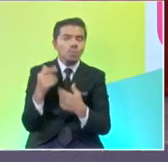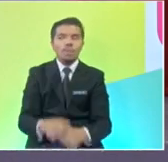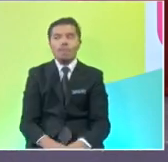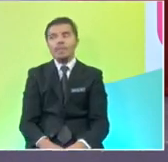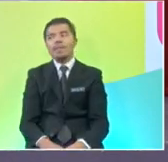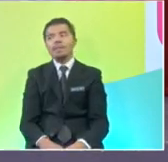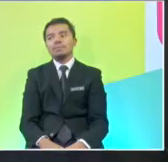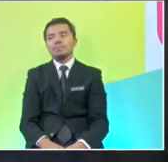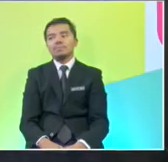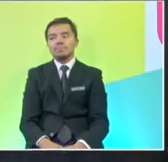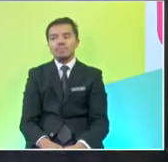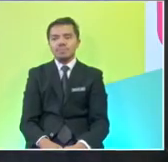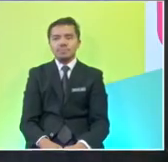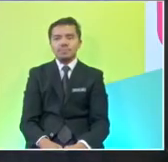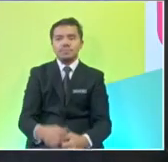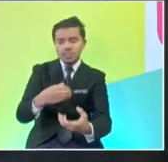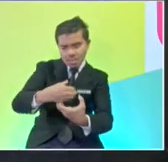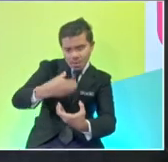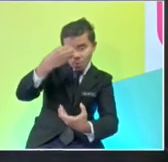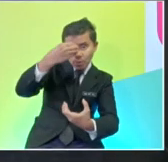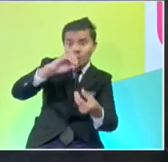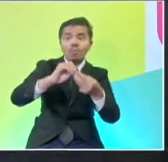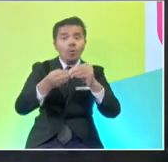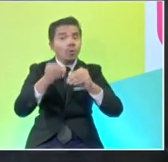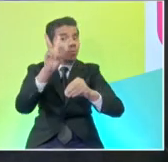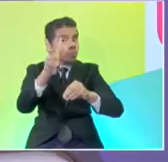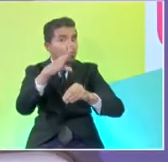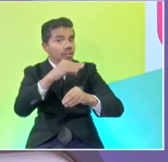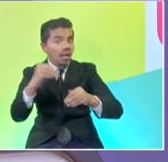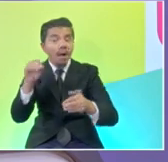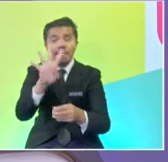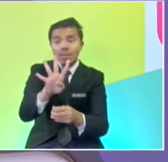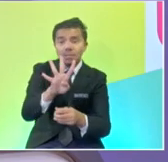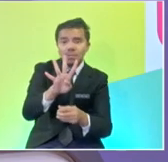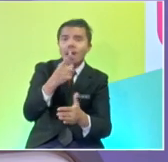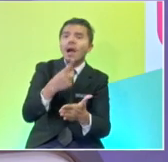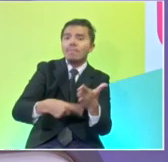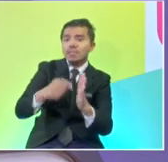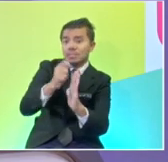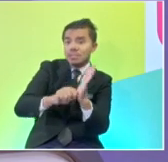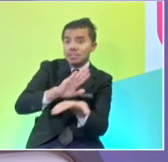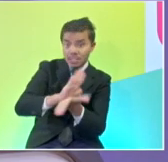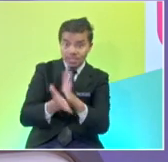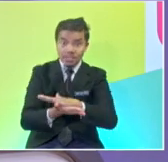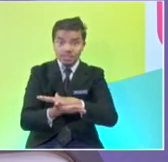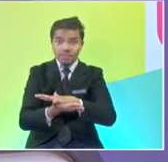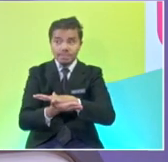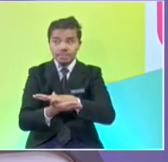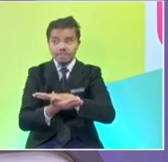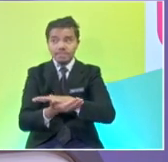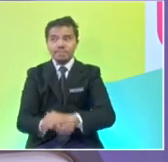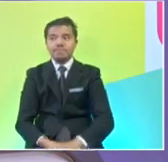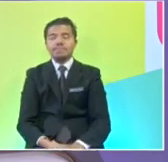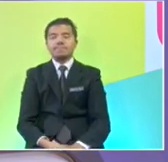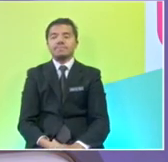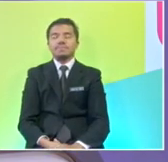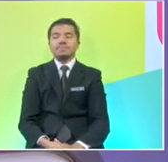keempat sementara itu kita tunggu teknik pindahan Air ini Mari kita sama-sama lihat apa